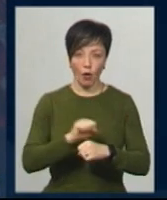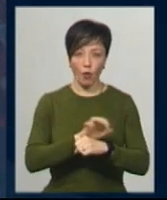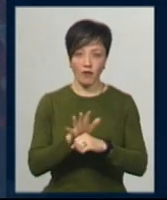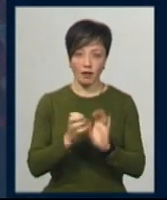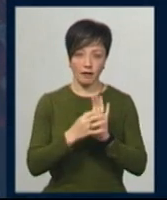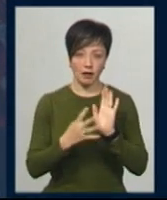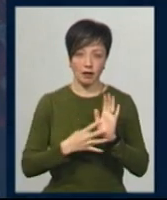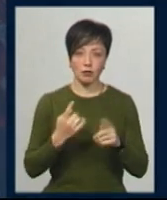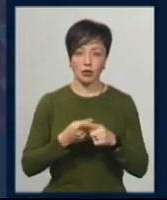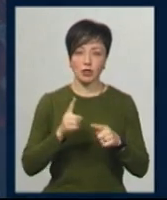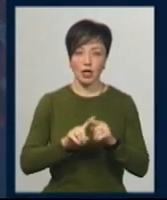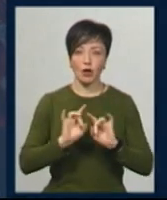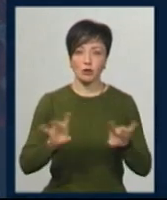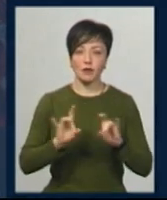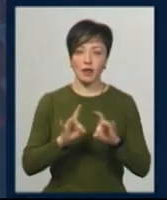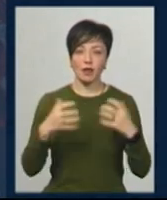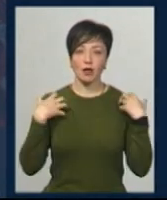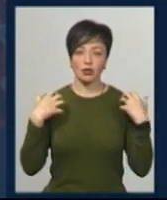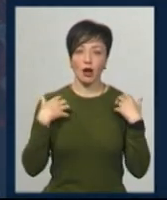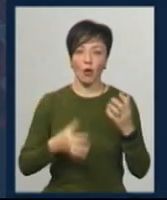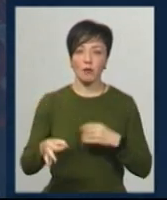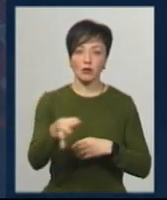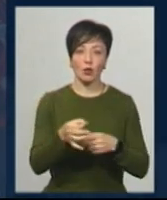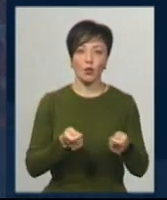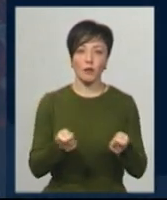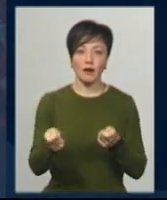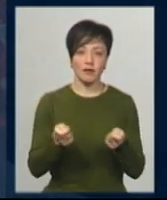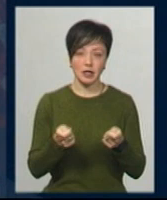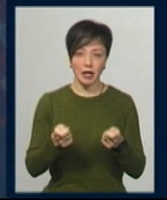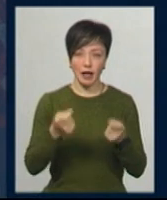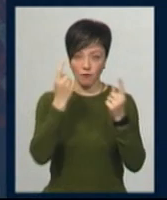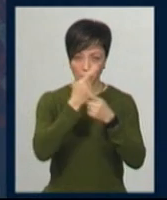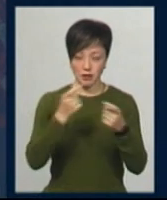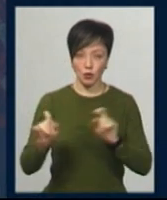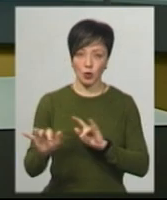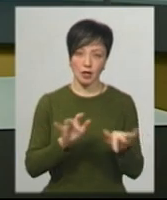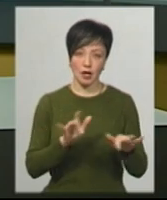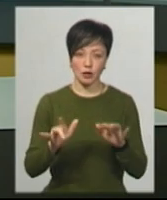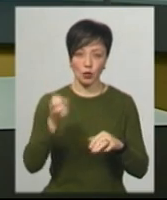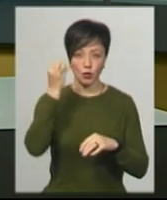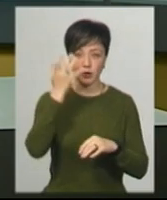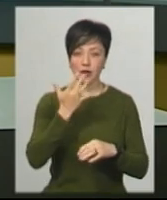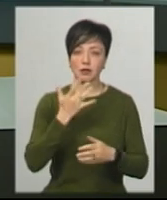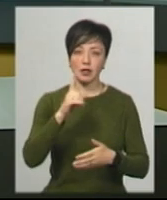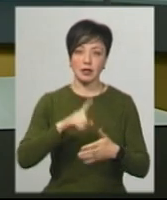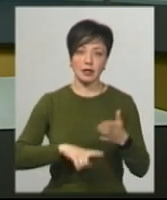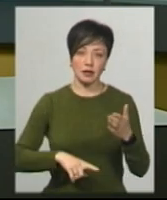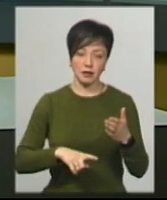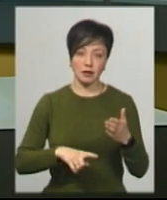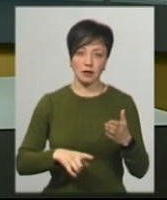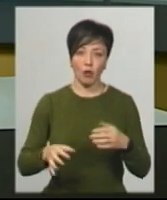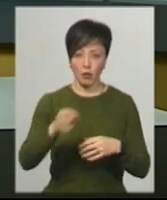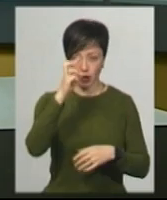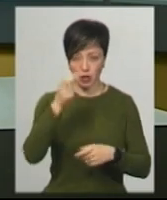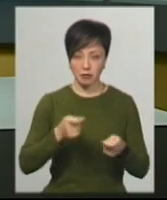-19. Про це Суспільному розповіла начальниця обласного управління інформаційної діяльності, культури, національностей та релігій